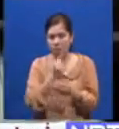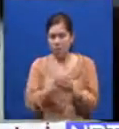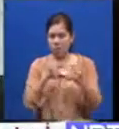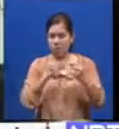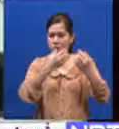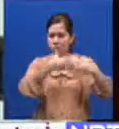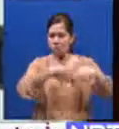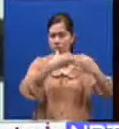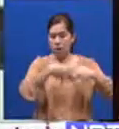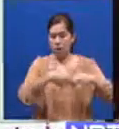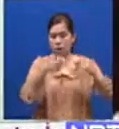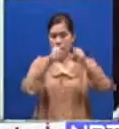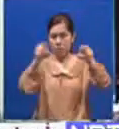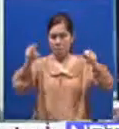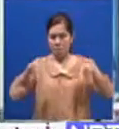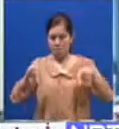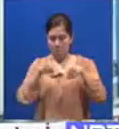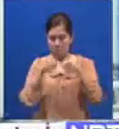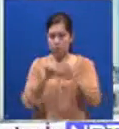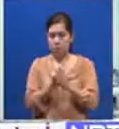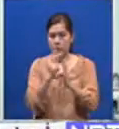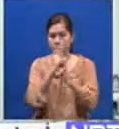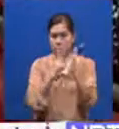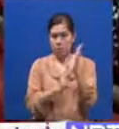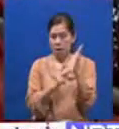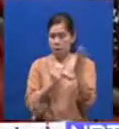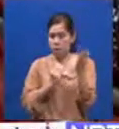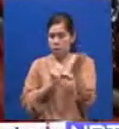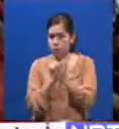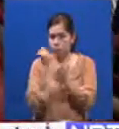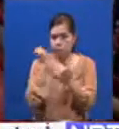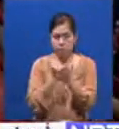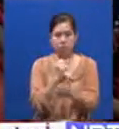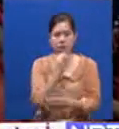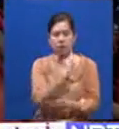ม่ได้รับใบอนุญาตในการประกอบกิจการความเสียหายเบื้องต้นประ